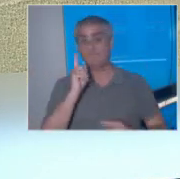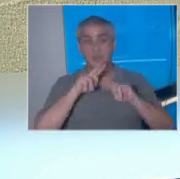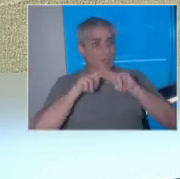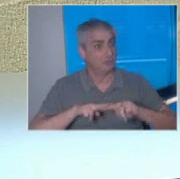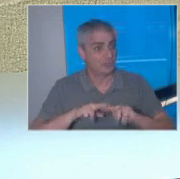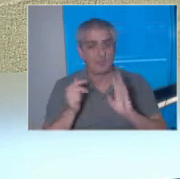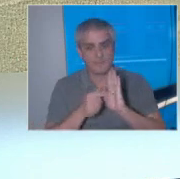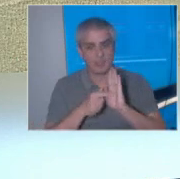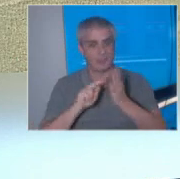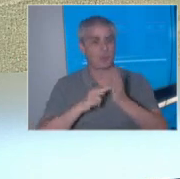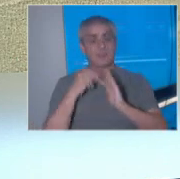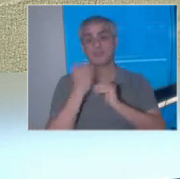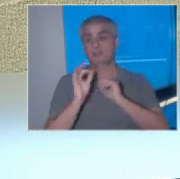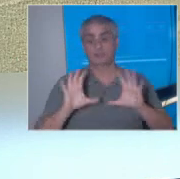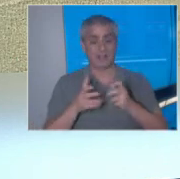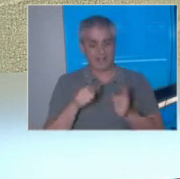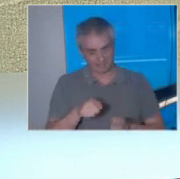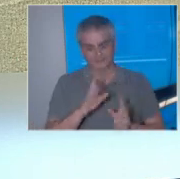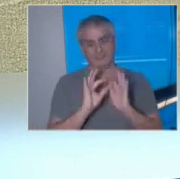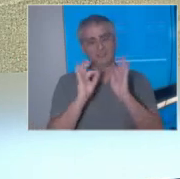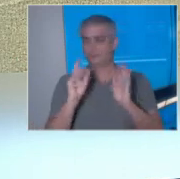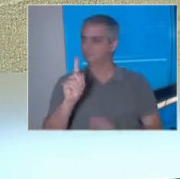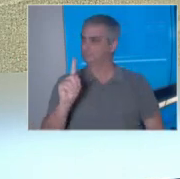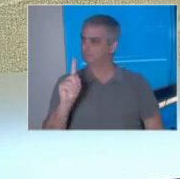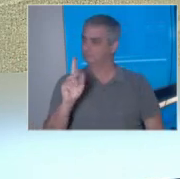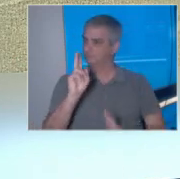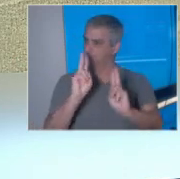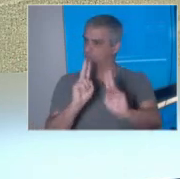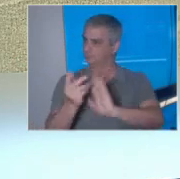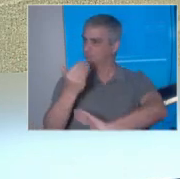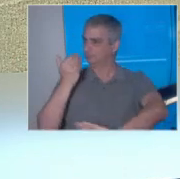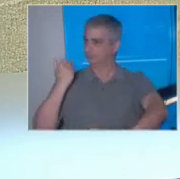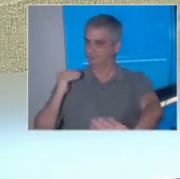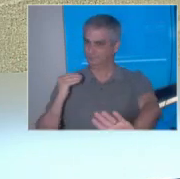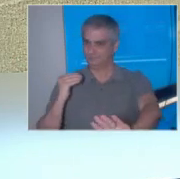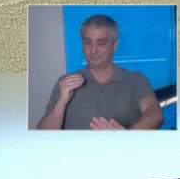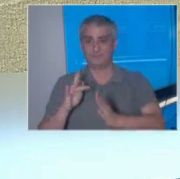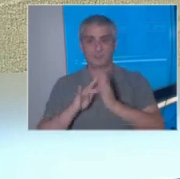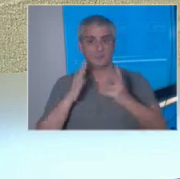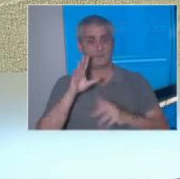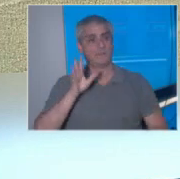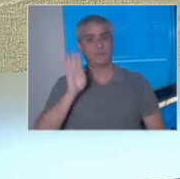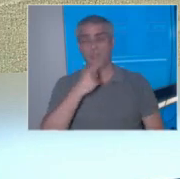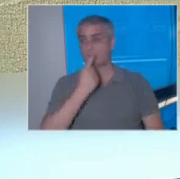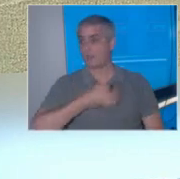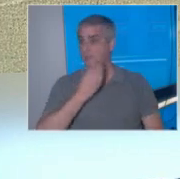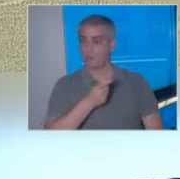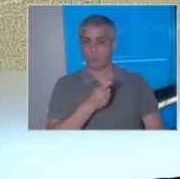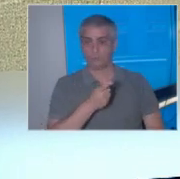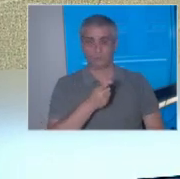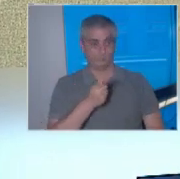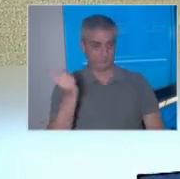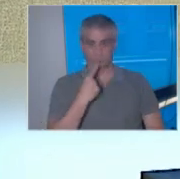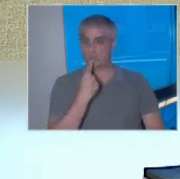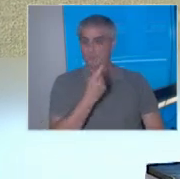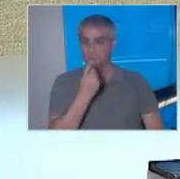נשארתם, בגלל שזו תוכנית האחרונה של הכנס, נתחיל דווקא... לא, אתה יודע מה, אני אעצור אותך, לפני שנתחיל במקום העשירי. נתניהו אמר בנאום שלו,